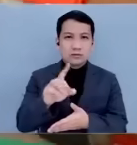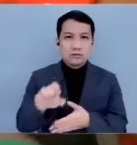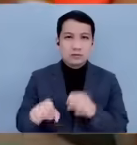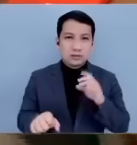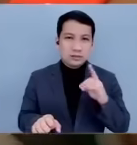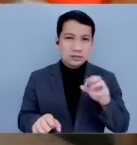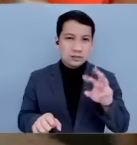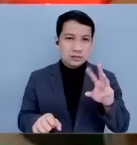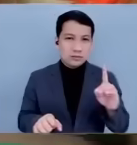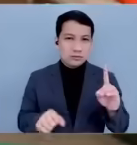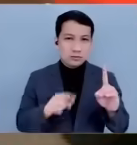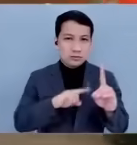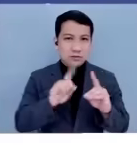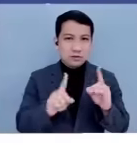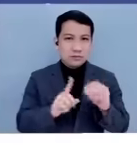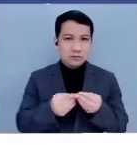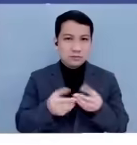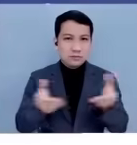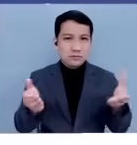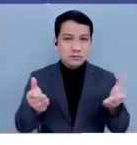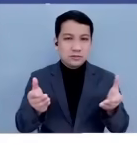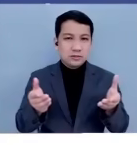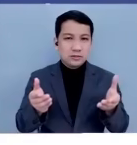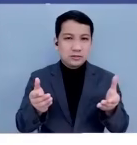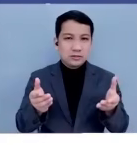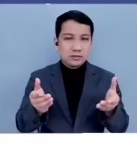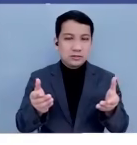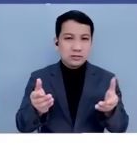panuntunan sa paimigay ng ayuda. This is cash.